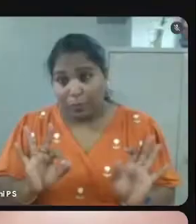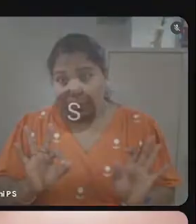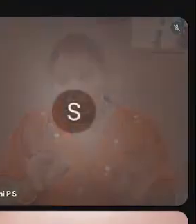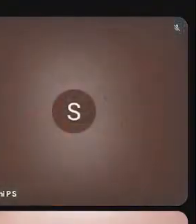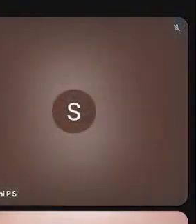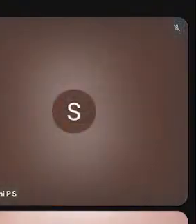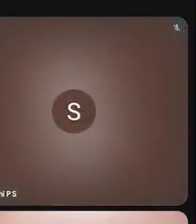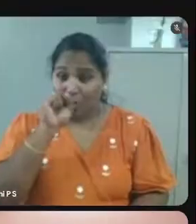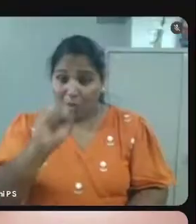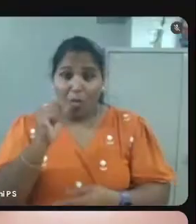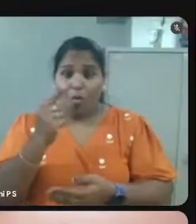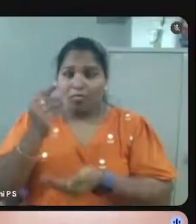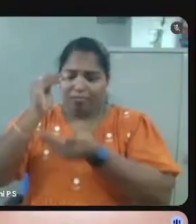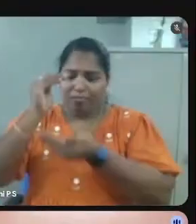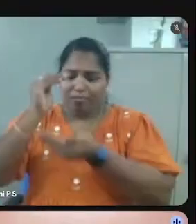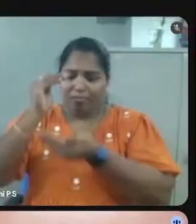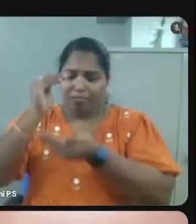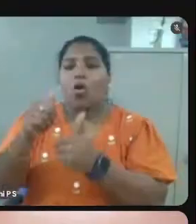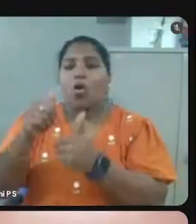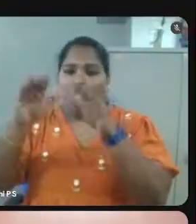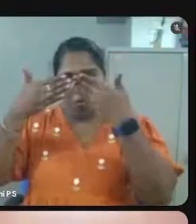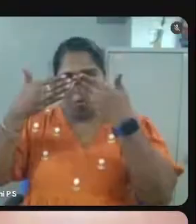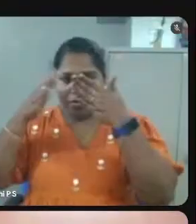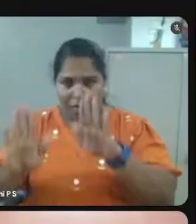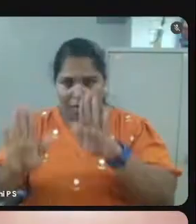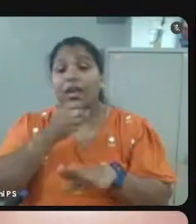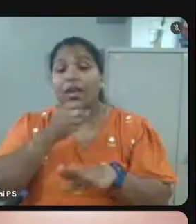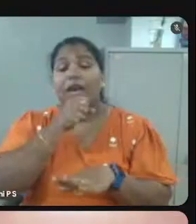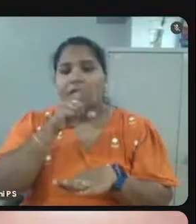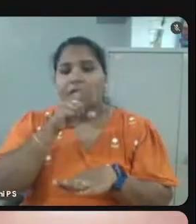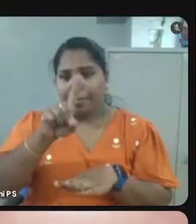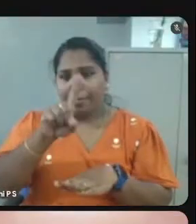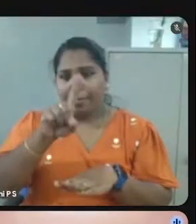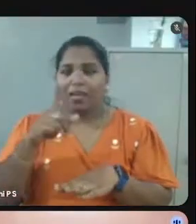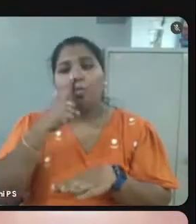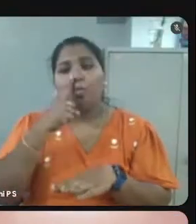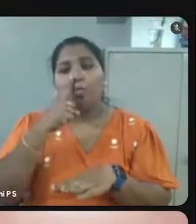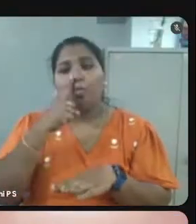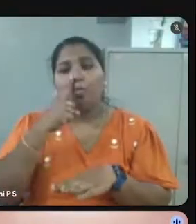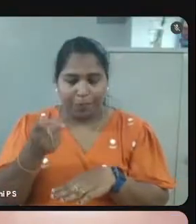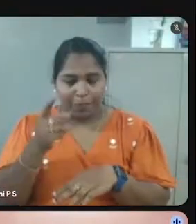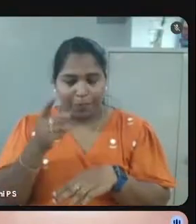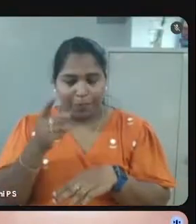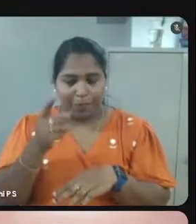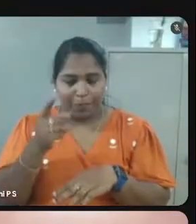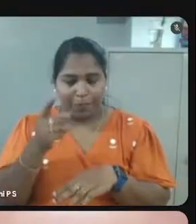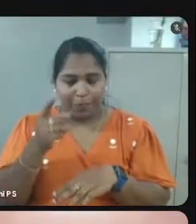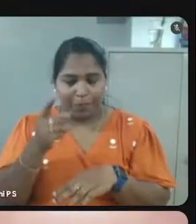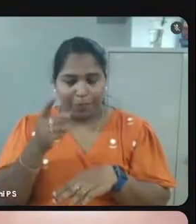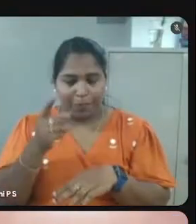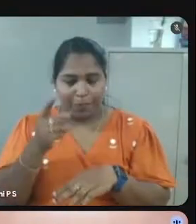ഞാനൊരു ഓട്ടിസം കുട്ടിയുടെ പാരന്റ് ആണ്. മോള് 18 വയസ്സായ മോളാണ് എനിക്കുള്ളത്. അപ്പൊ ഞാൻ അവൾക്ക്